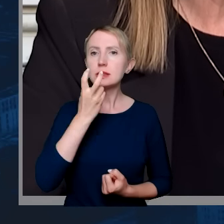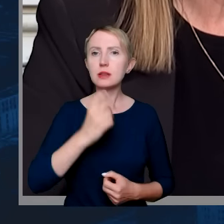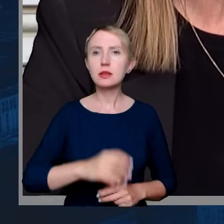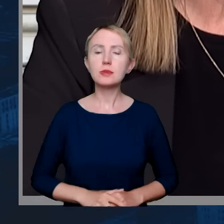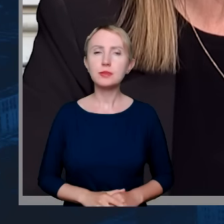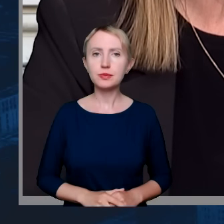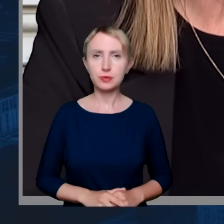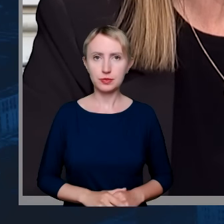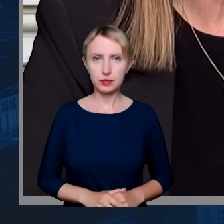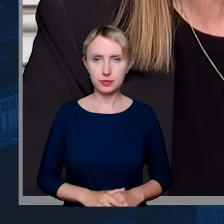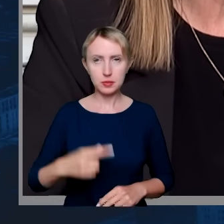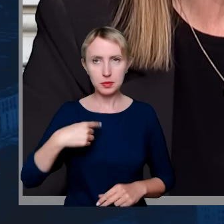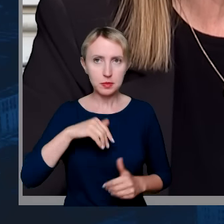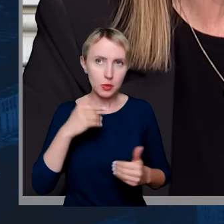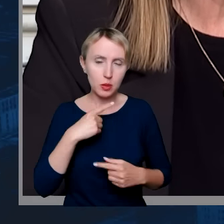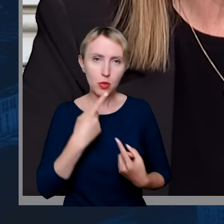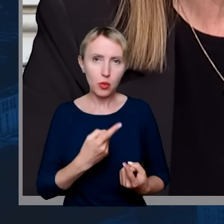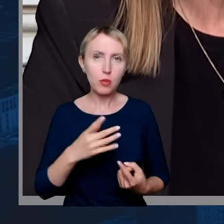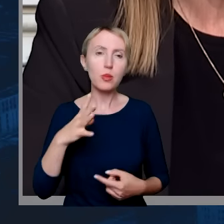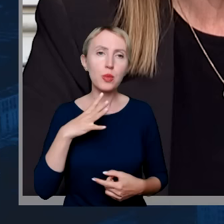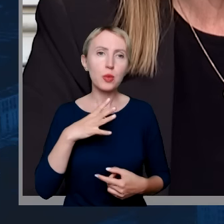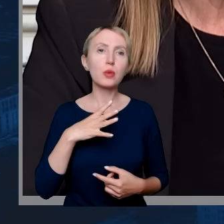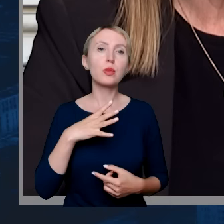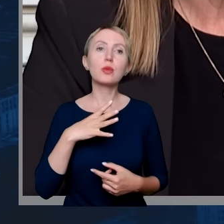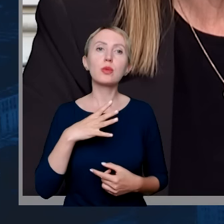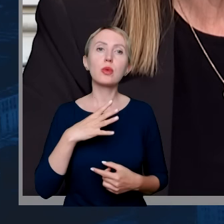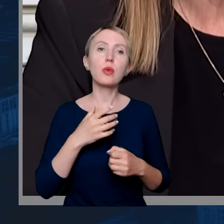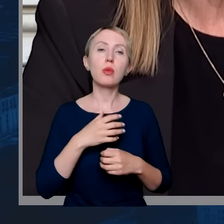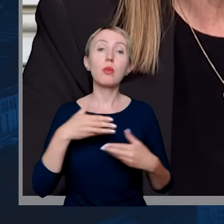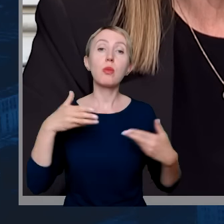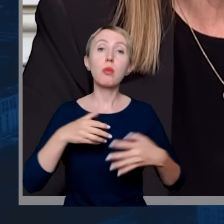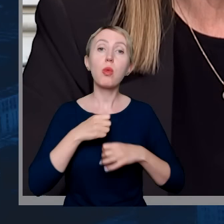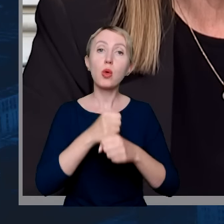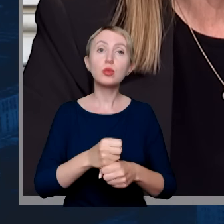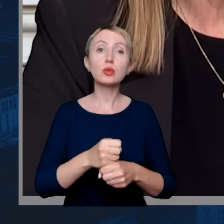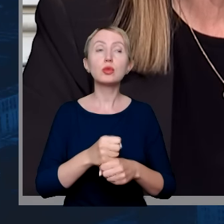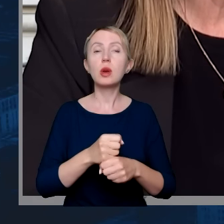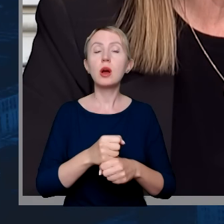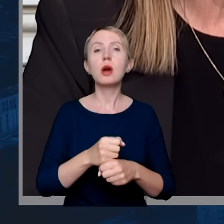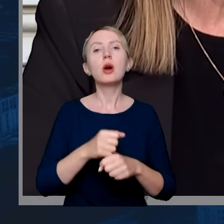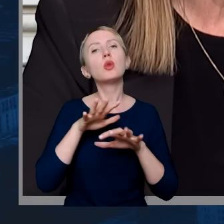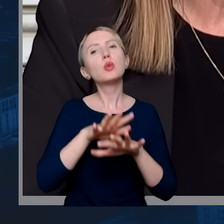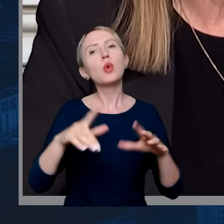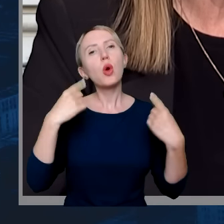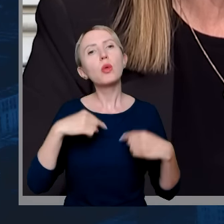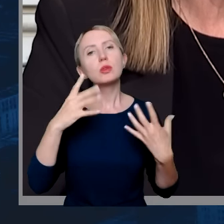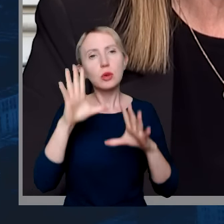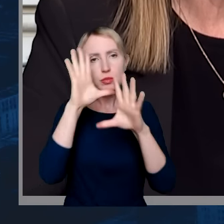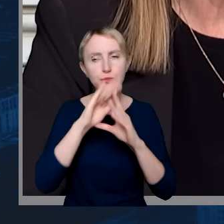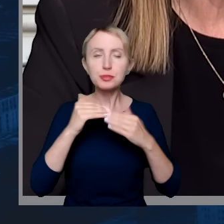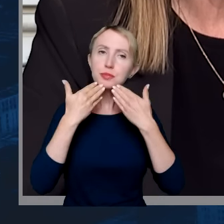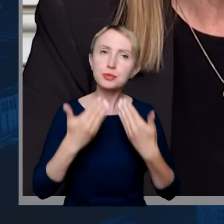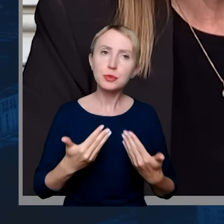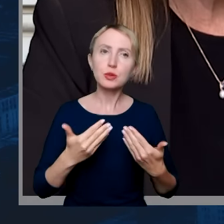tak możemy powiedzieć, cieszyły się te uroczystości, to znaczy liczba osób, które chciały oddać cześć, hołd i podziękować za tę służbę,